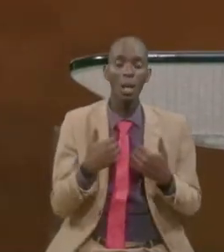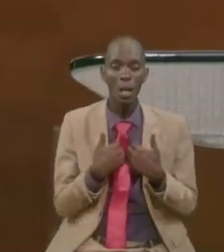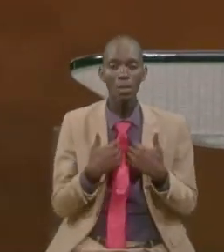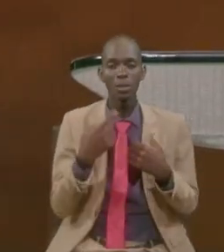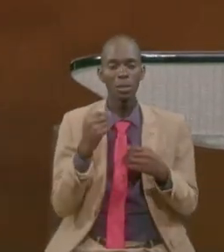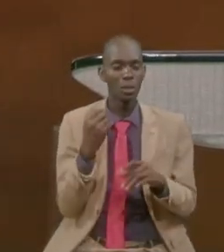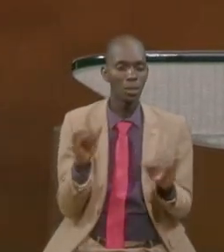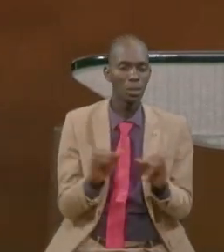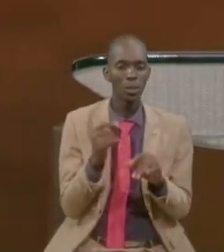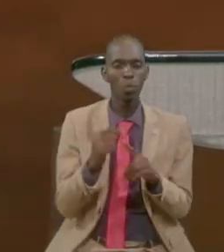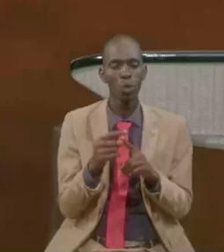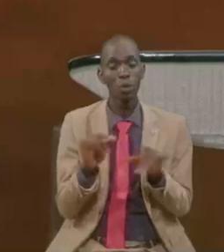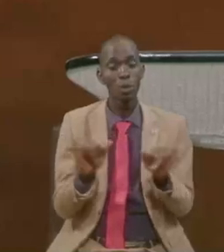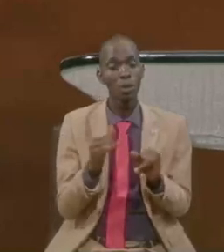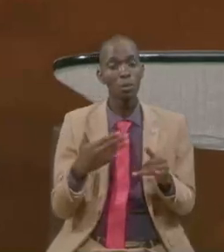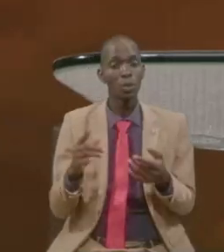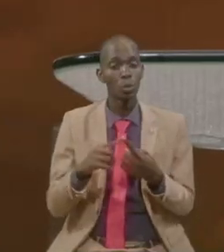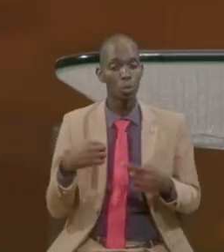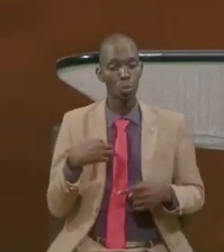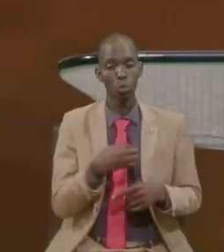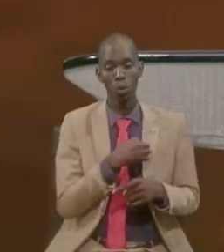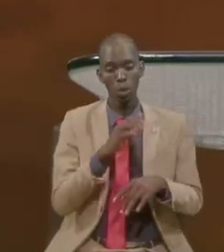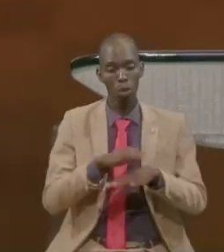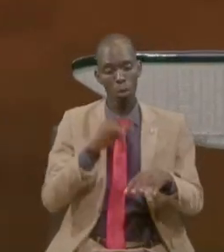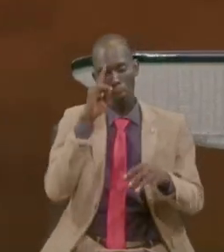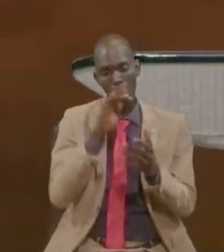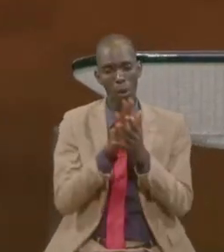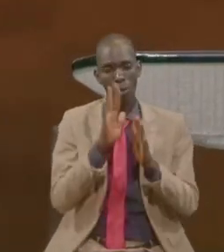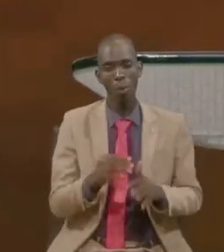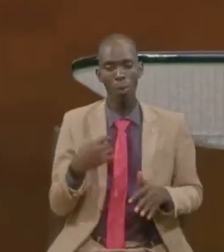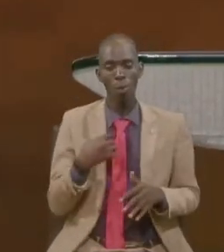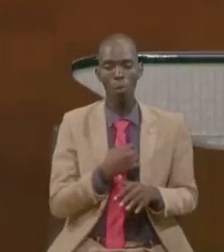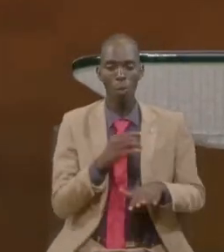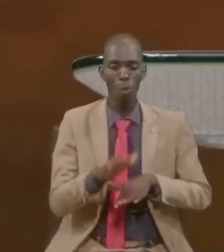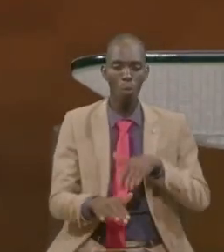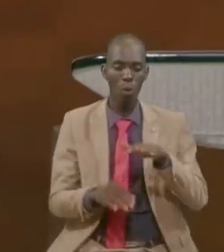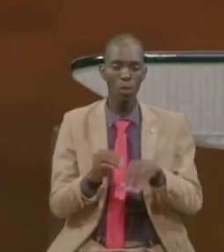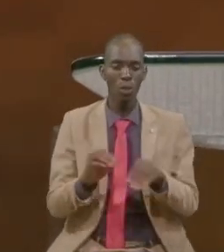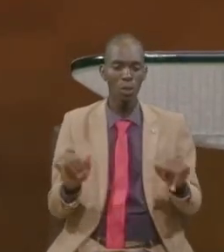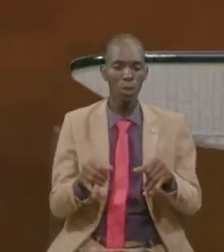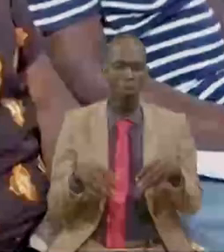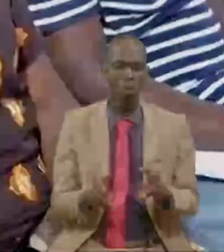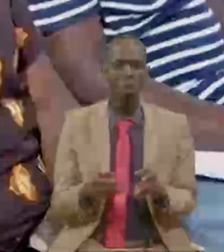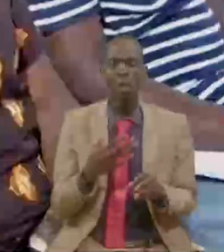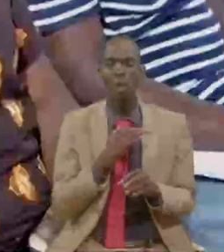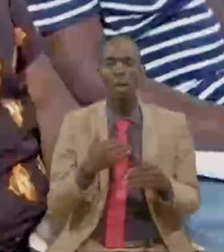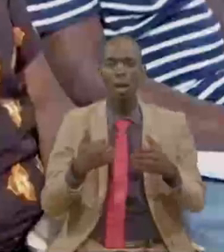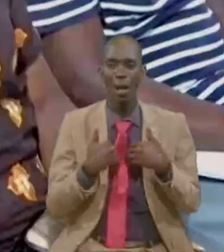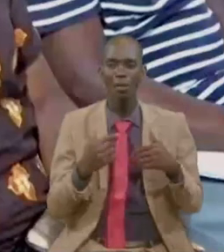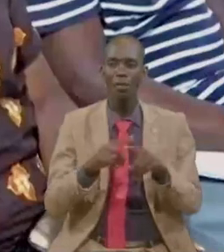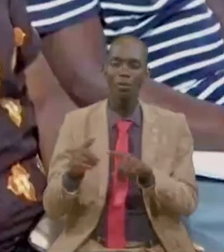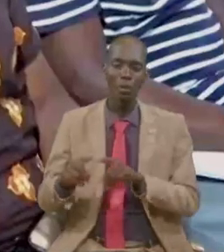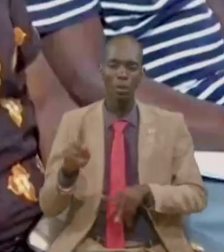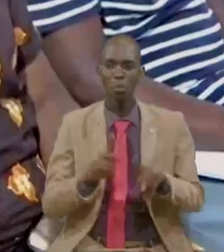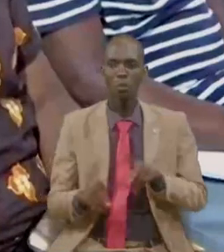Ouais. Et c'est la même chose avec nous croyants. Nous marchons de la même manière. Oui, nous avons, oui,